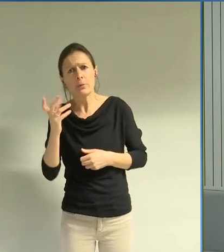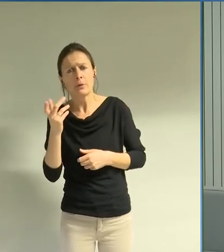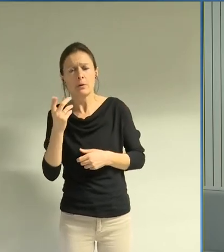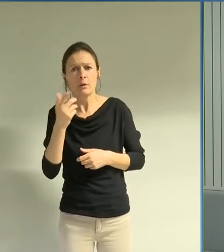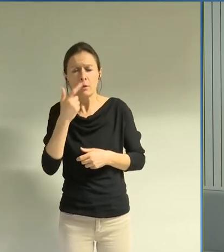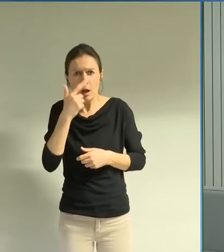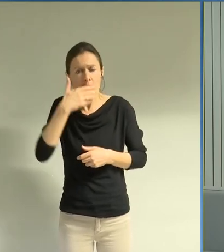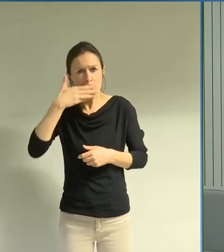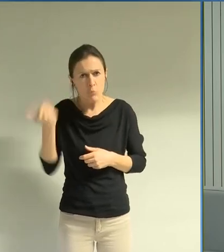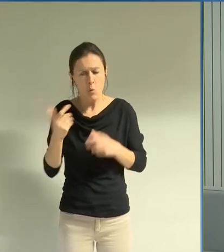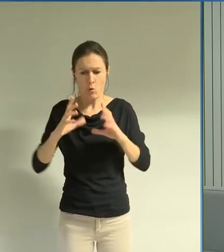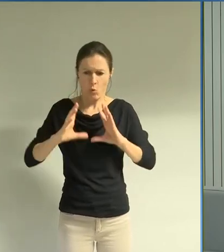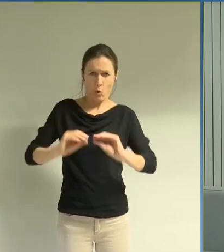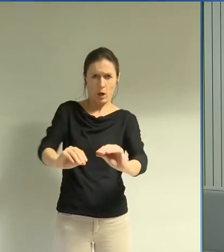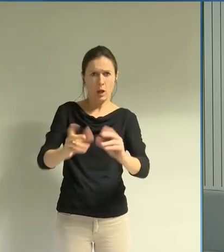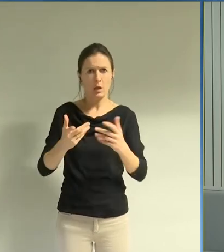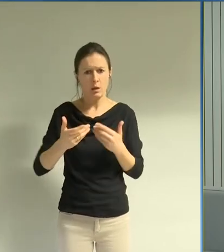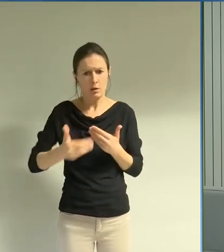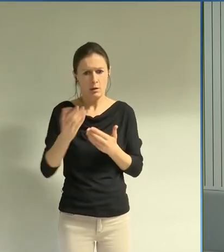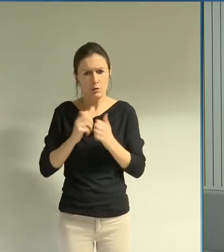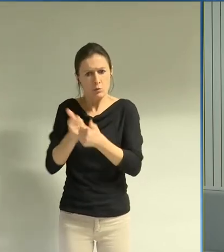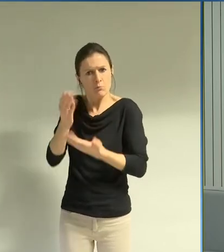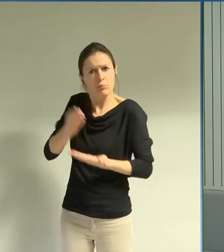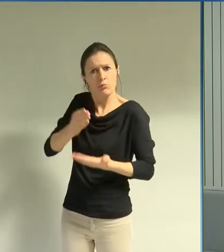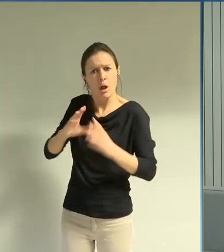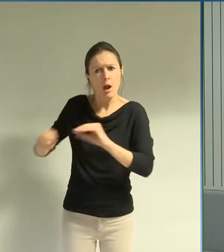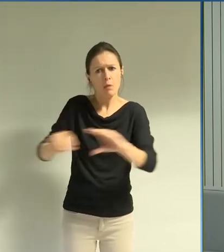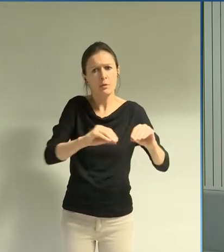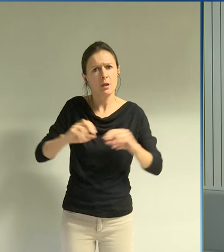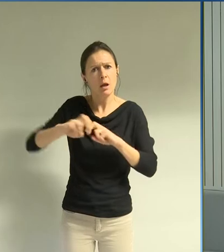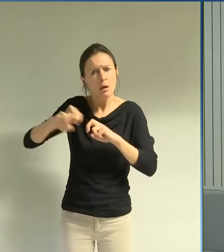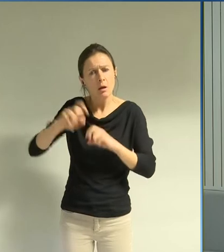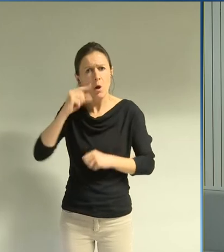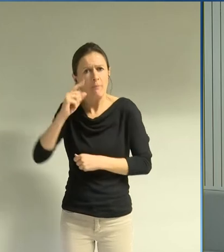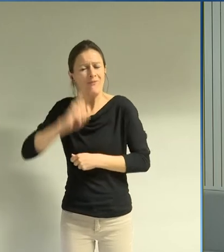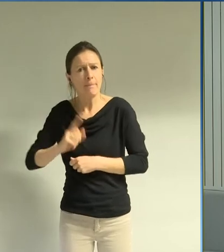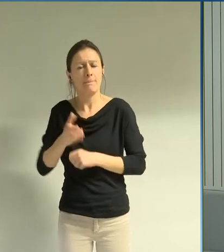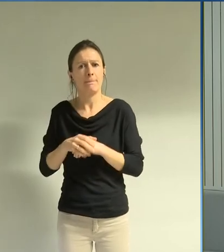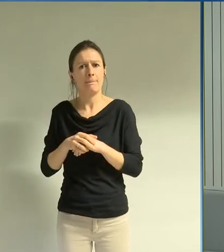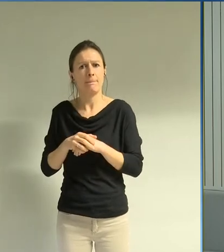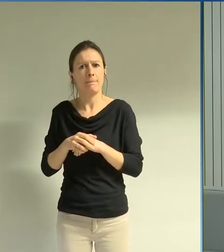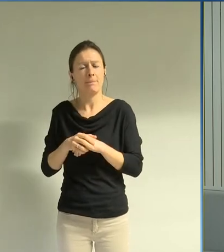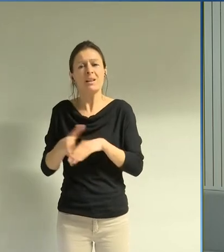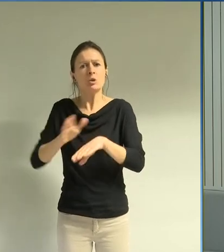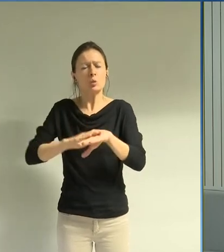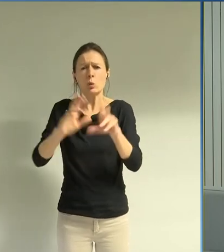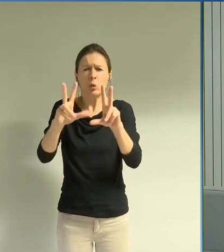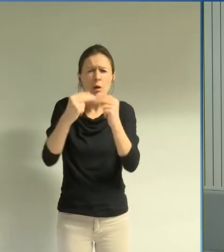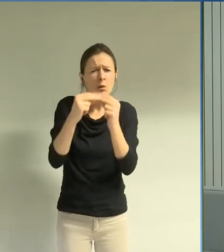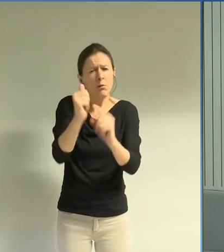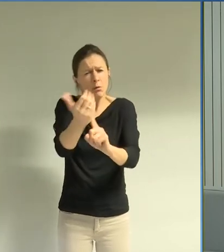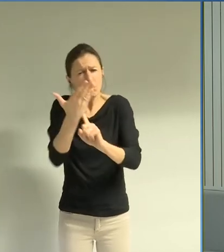ce pour les 20 ans à venir il ne s'agit ni plus ni mois d'une planification communiste